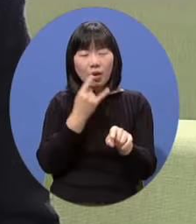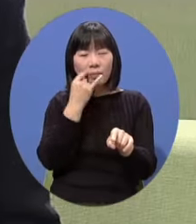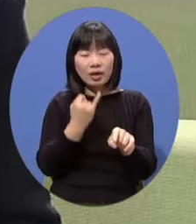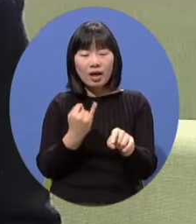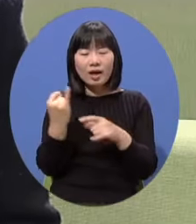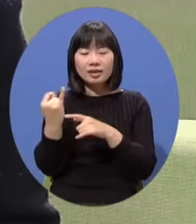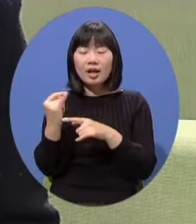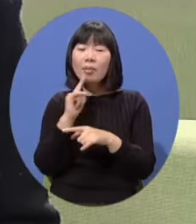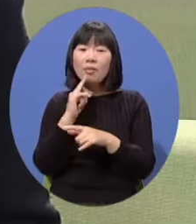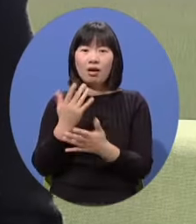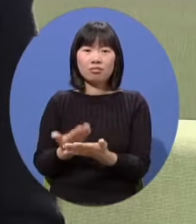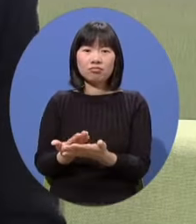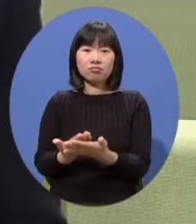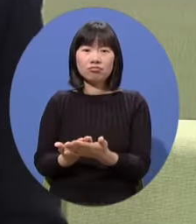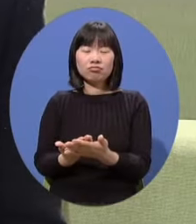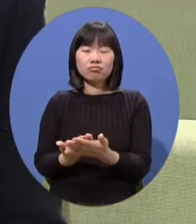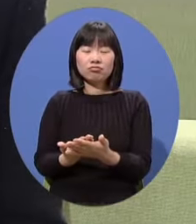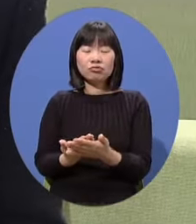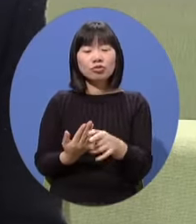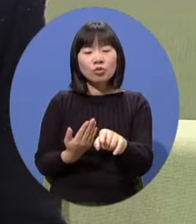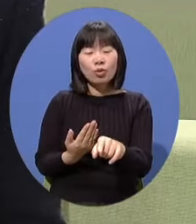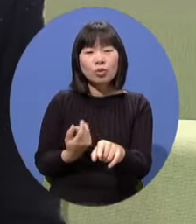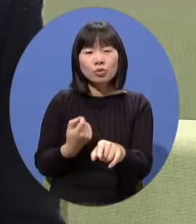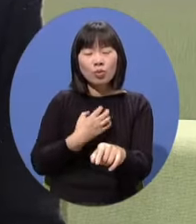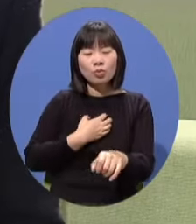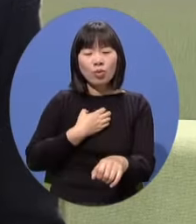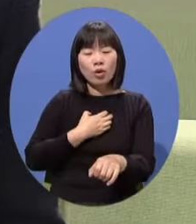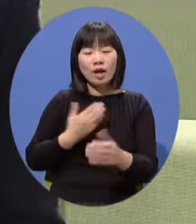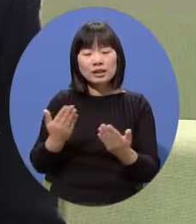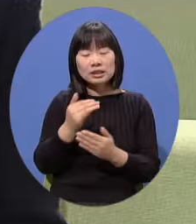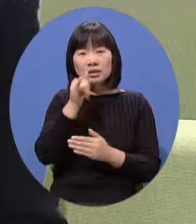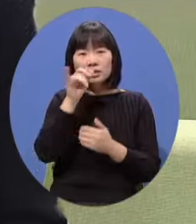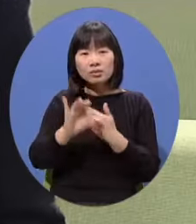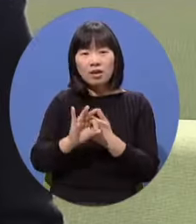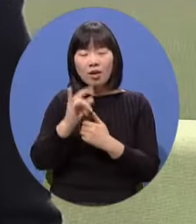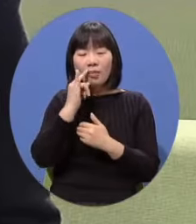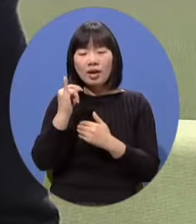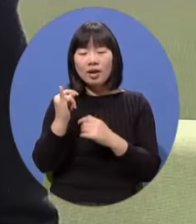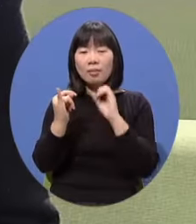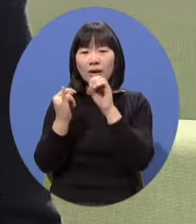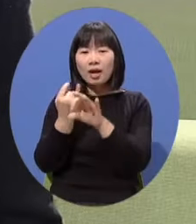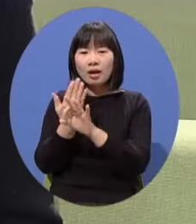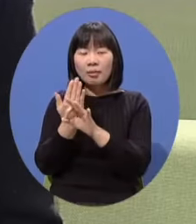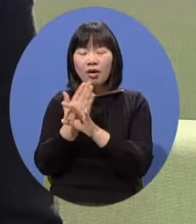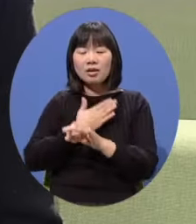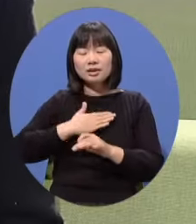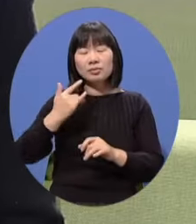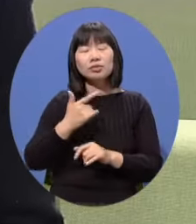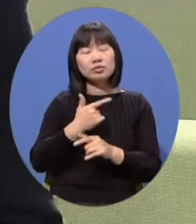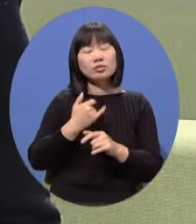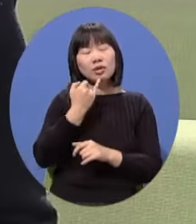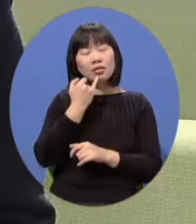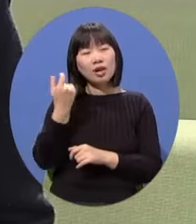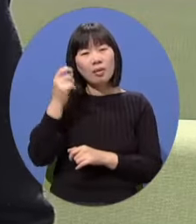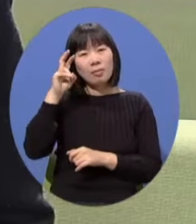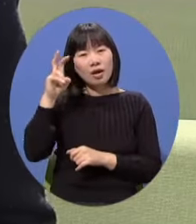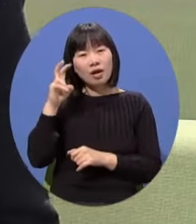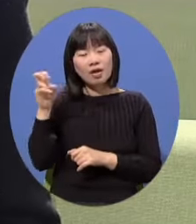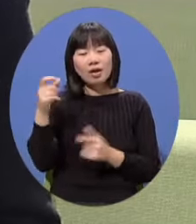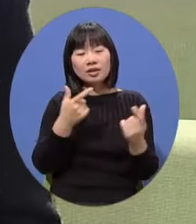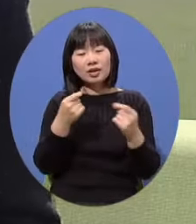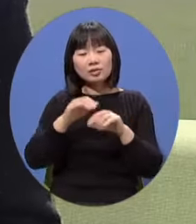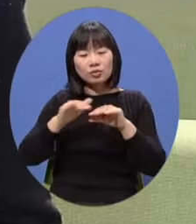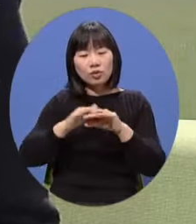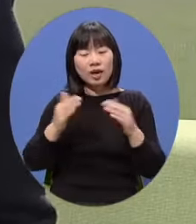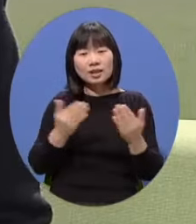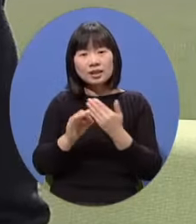엄마한테 좀 말해볼래? 너가 좀 속상한 일이면 엄마한테 말하면 좀 더 기분 나아질 수도 있고 같이 좀 풀어야